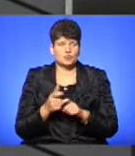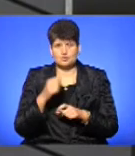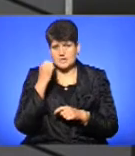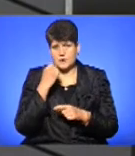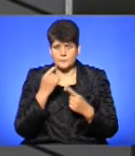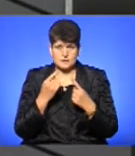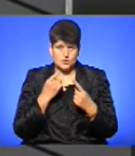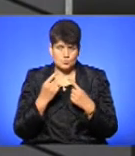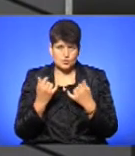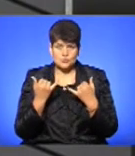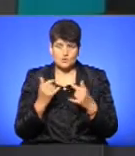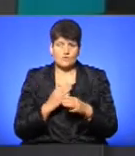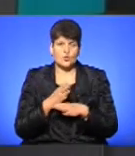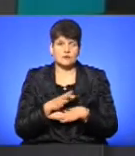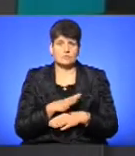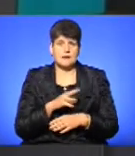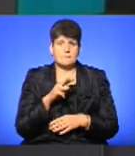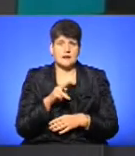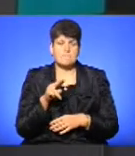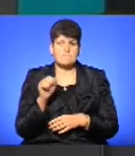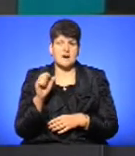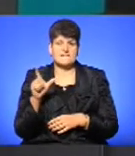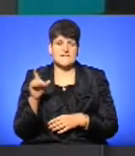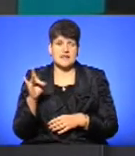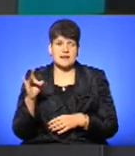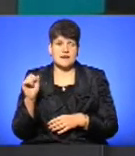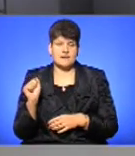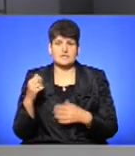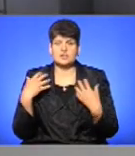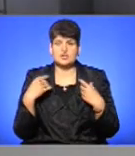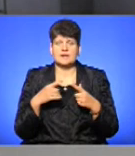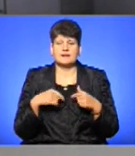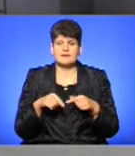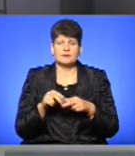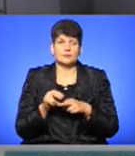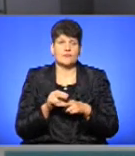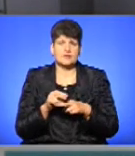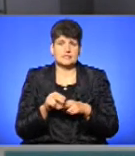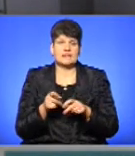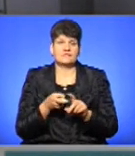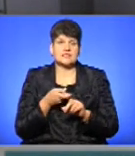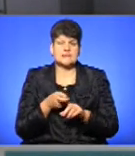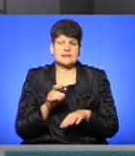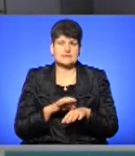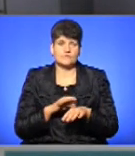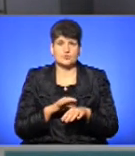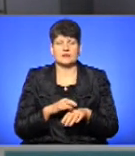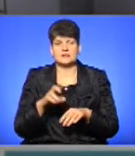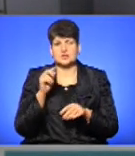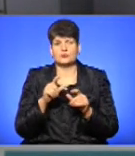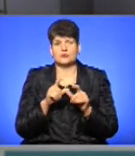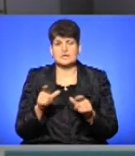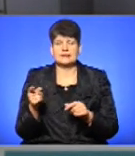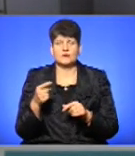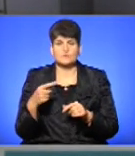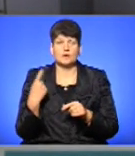розмову. Сьогодні у нас в гостях була Марія Павєлєва, начальник відділу епіднагляду та профілактики інфекційних захворювань Державної установи Тернопільський